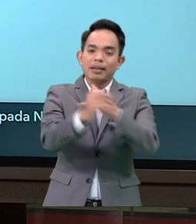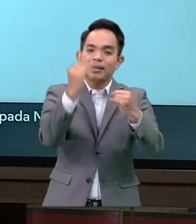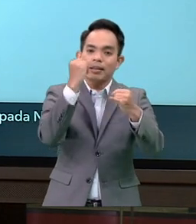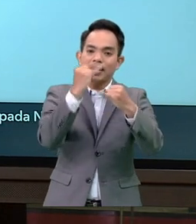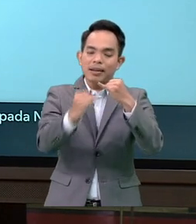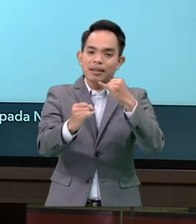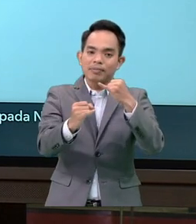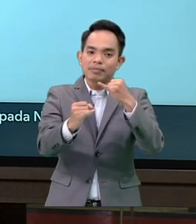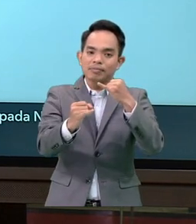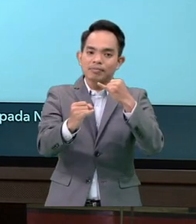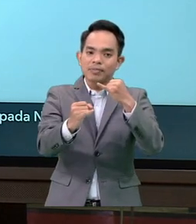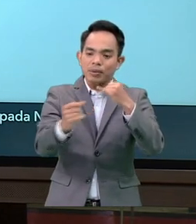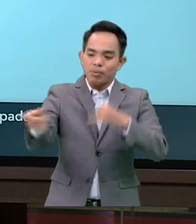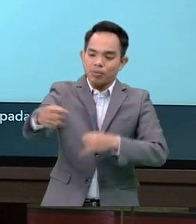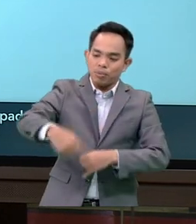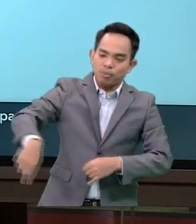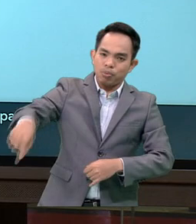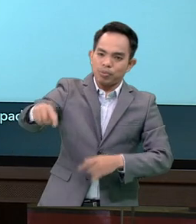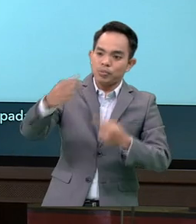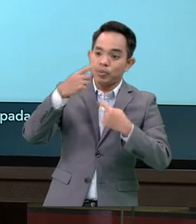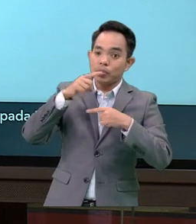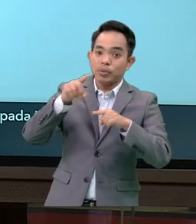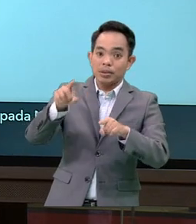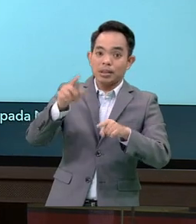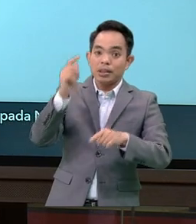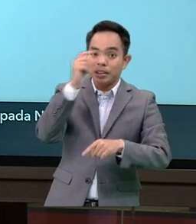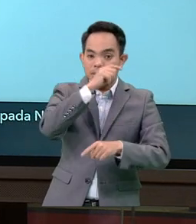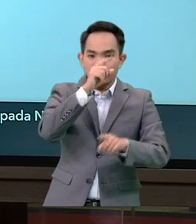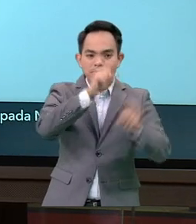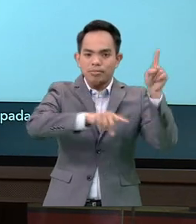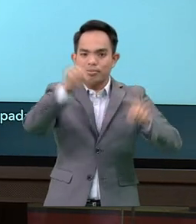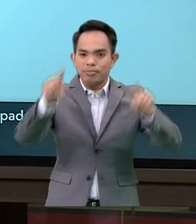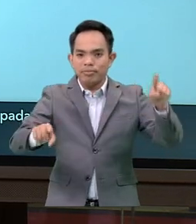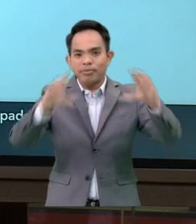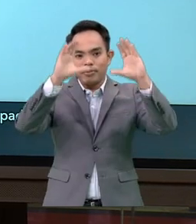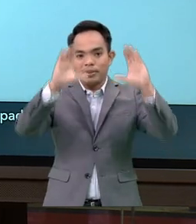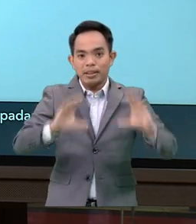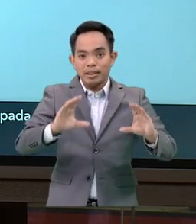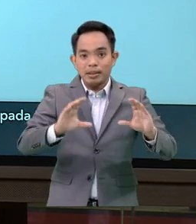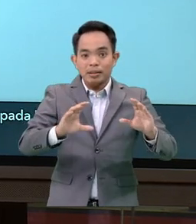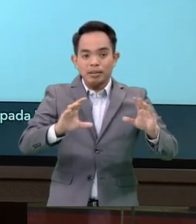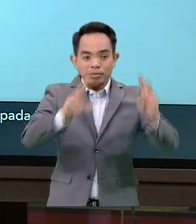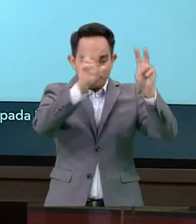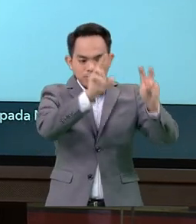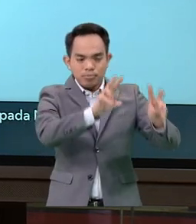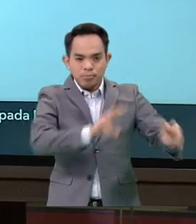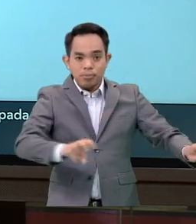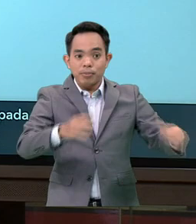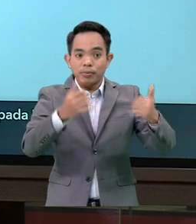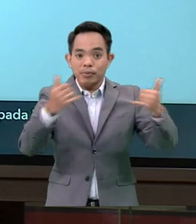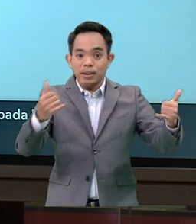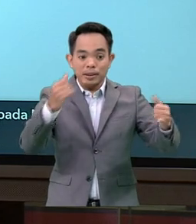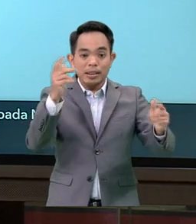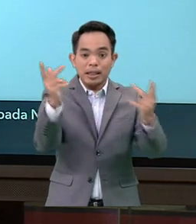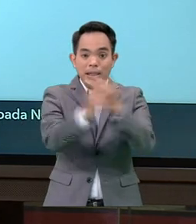mereka berdepan dengan cubaan untuk ditipu oleh pelbagai cara dan ini antara dapatan terkini apabila ditanyakan berkenaan dengan kali terakhir